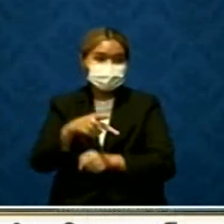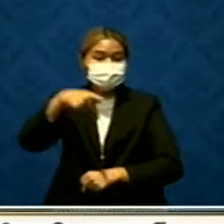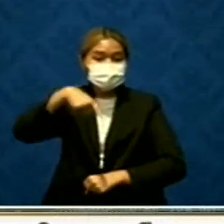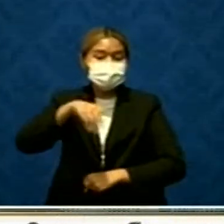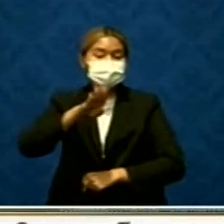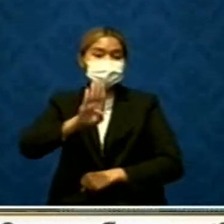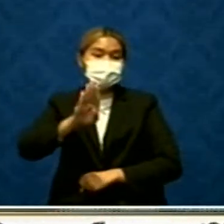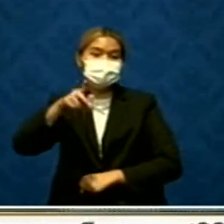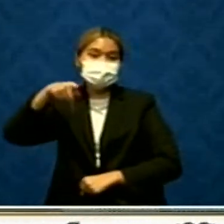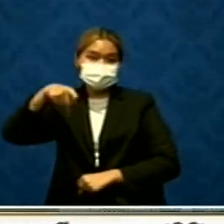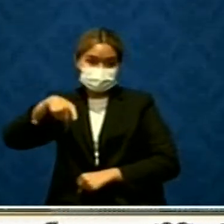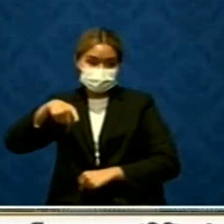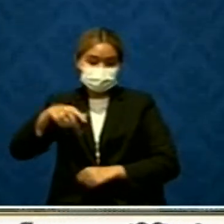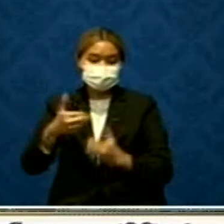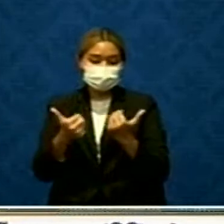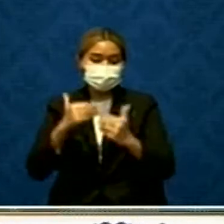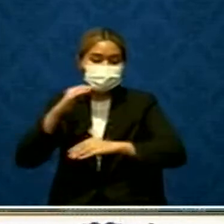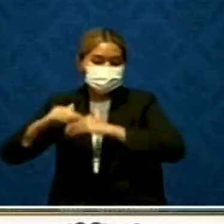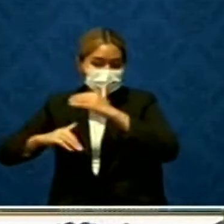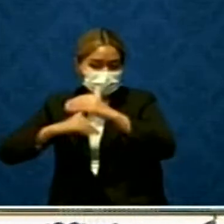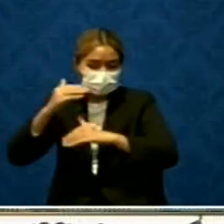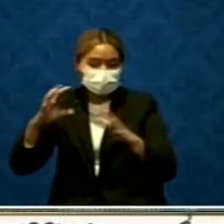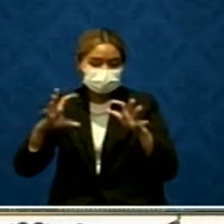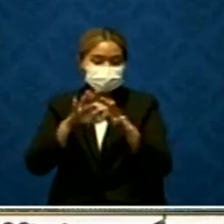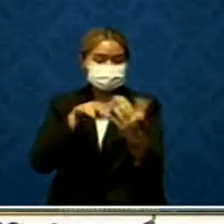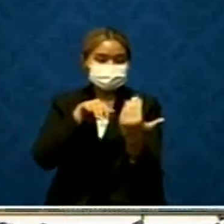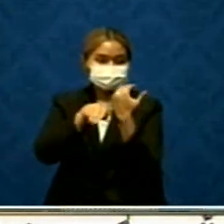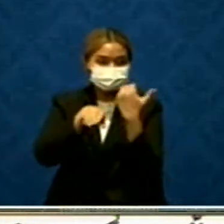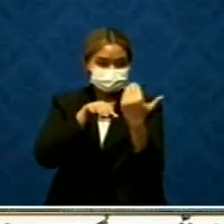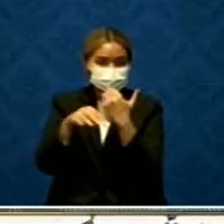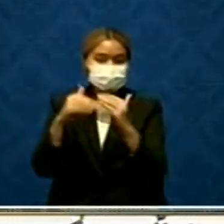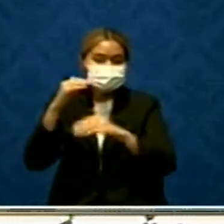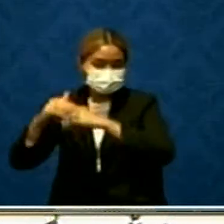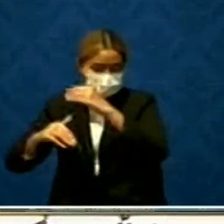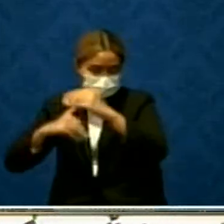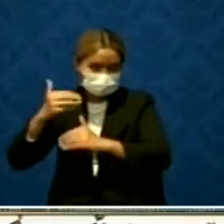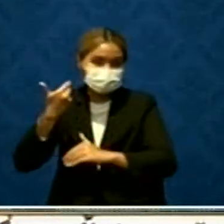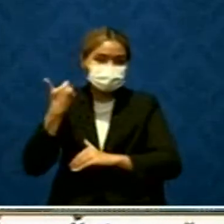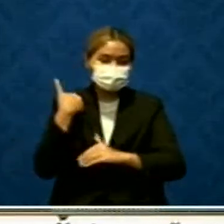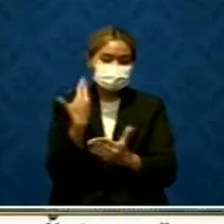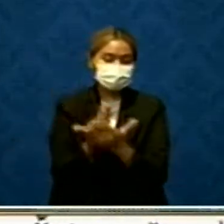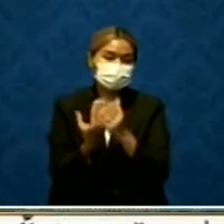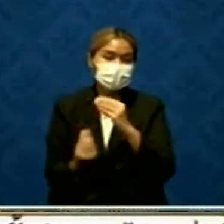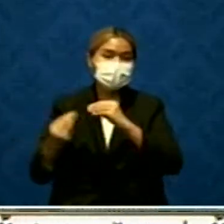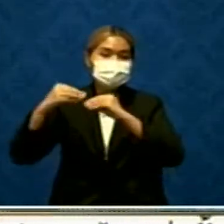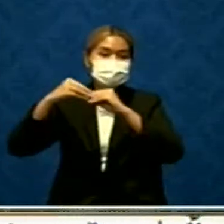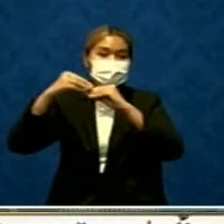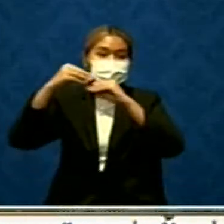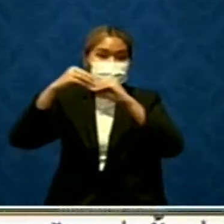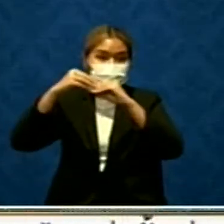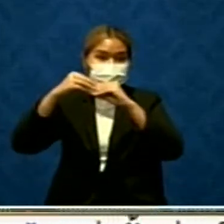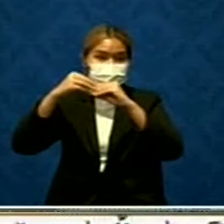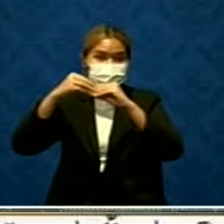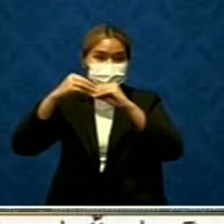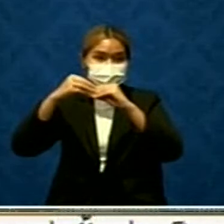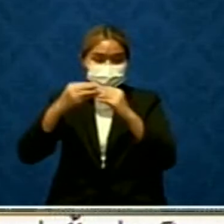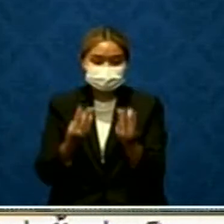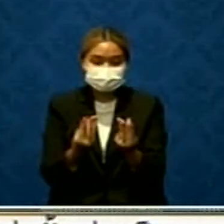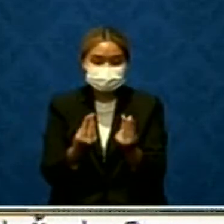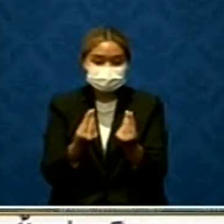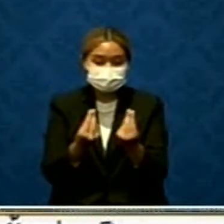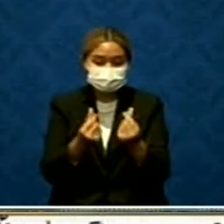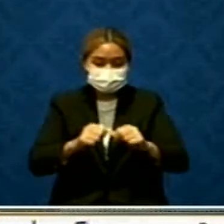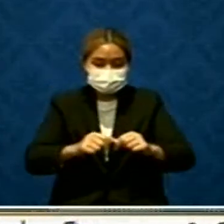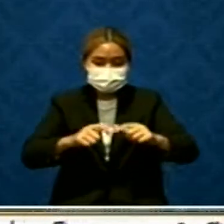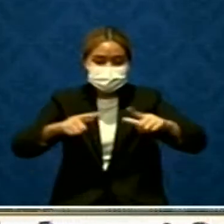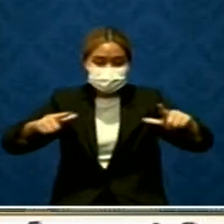วก็จะมีการพัฒนาเส้นทางเนี่ยนะครับแล้วก็เพิ่มในเรื่องของการพัฒนาพื้นที่เชิงพาณิชย์รอบๆโ